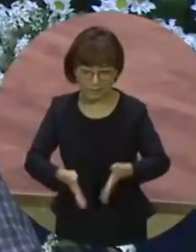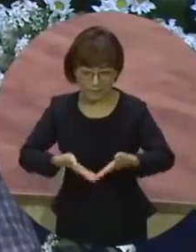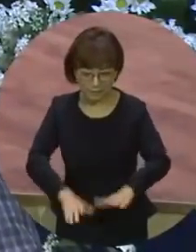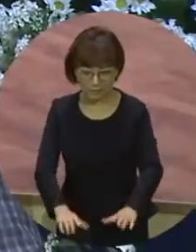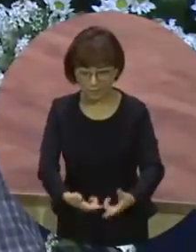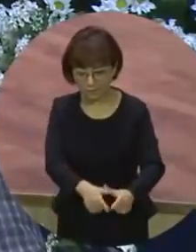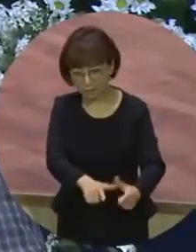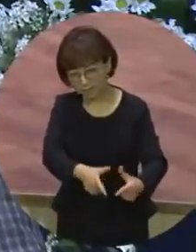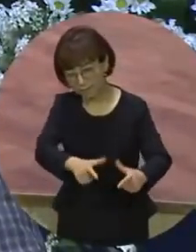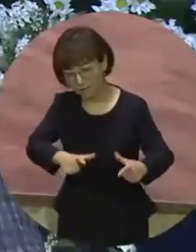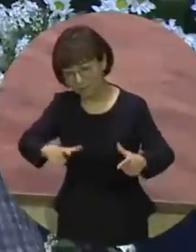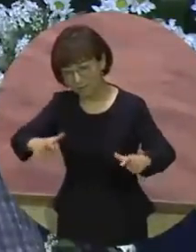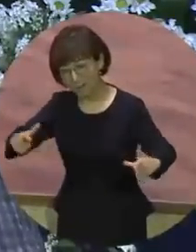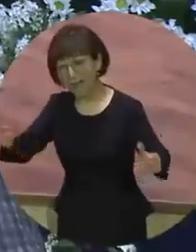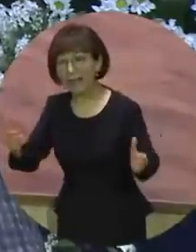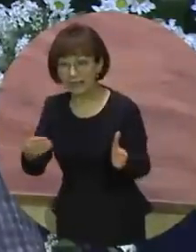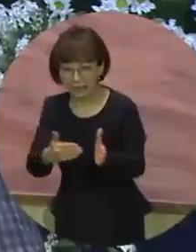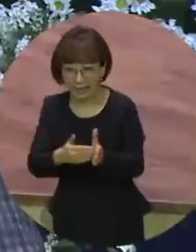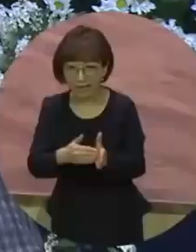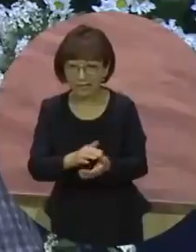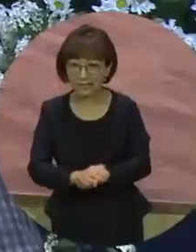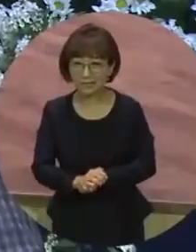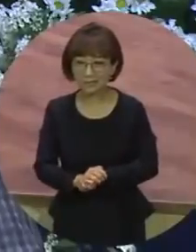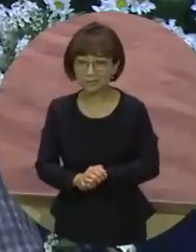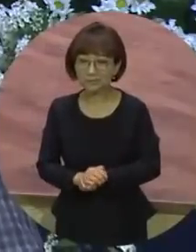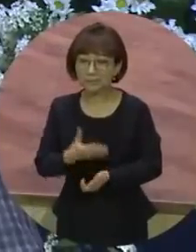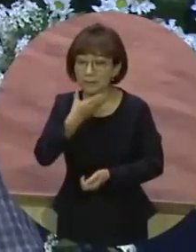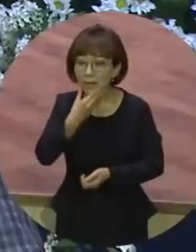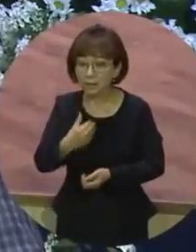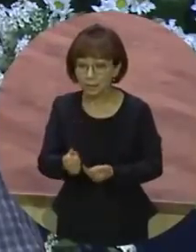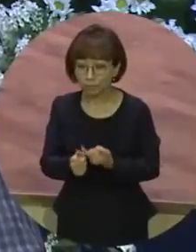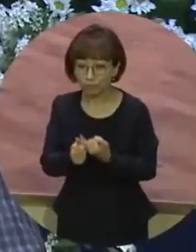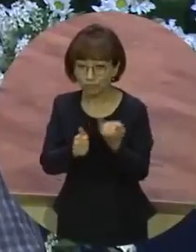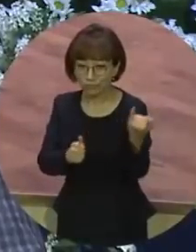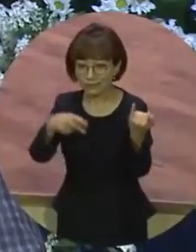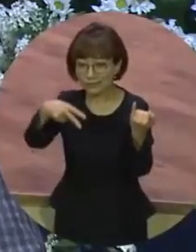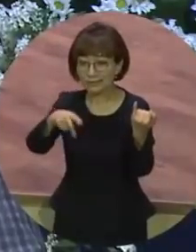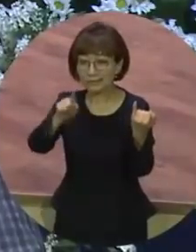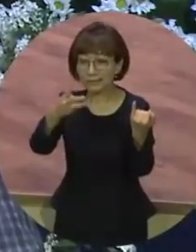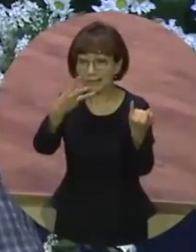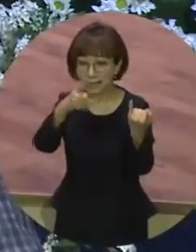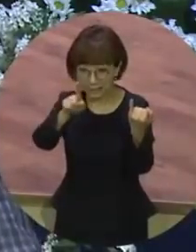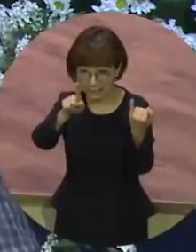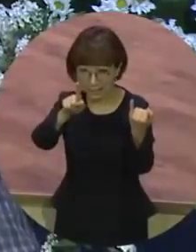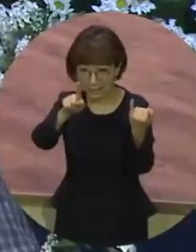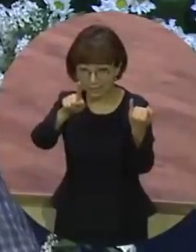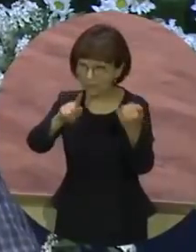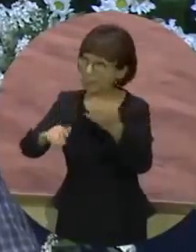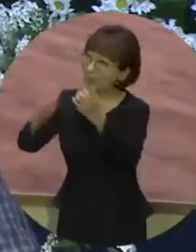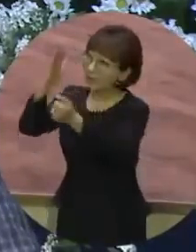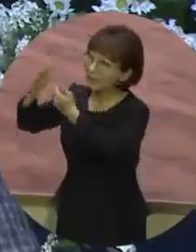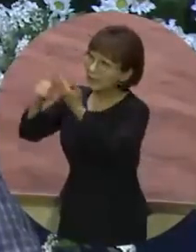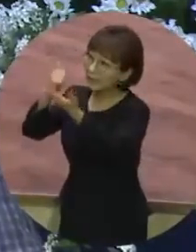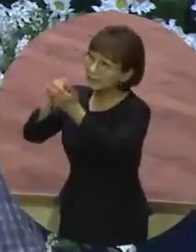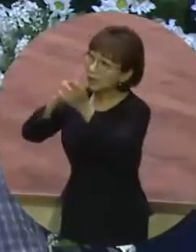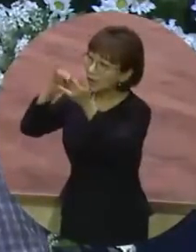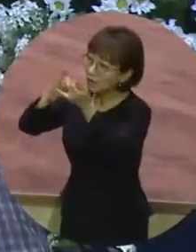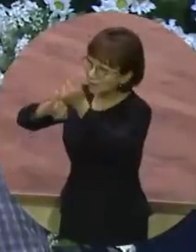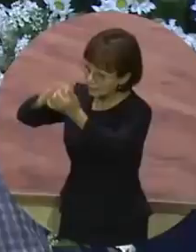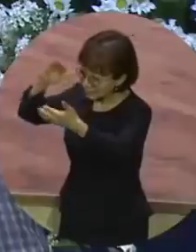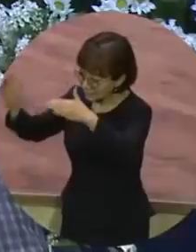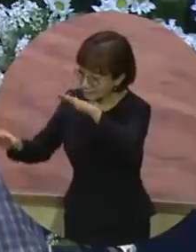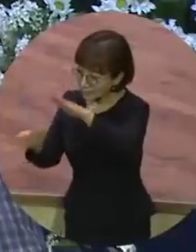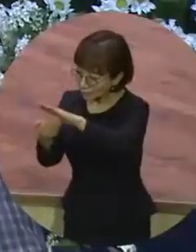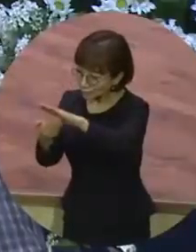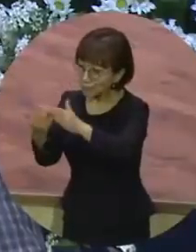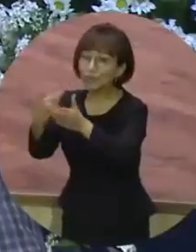생육하였느니라. 자, 이 말씀은 사라가 하나님의 언약을 이루는 데 있어서 쓰임을 받았다. 하나님의